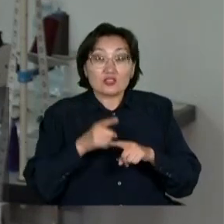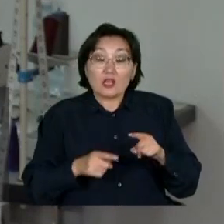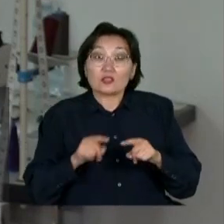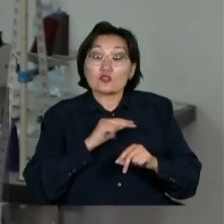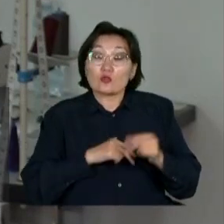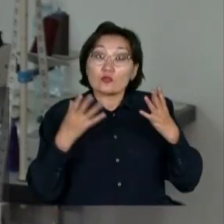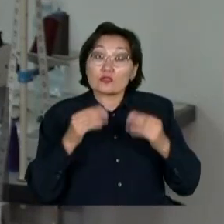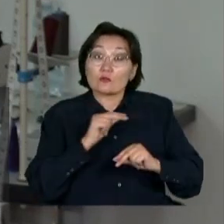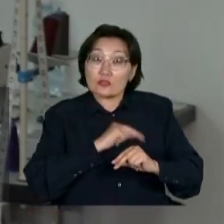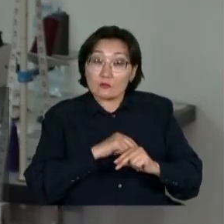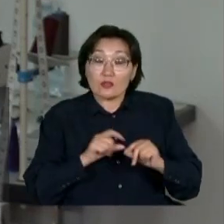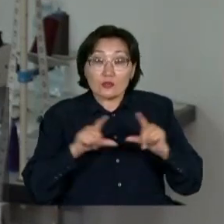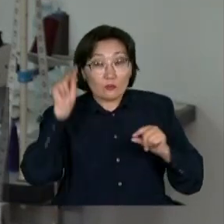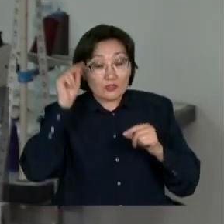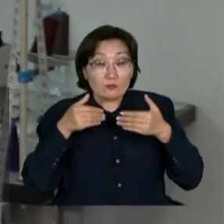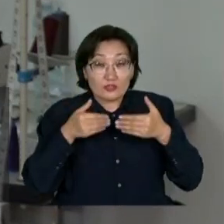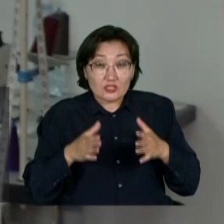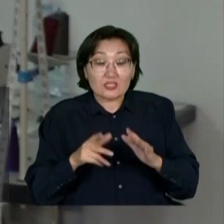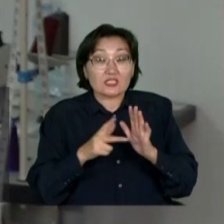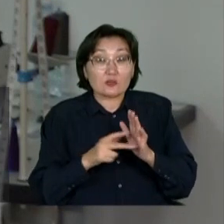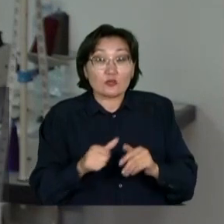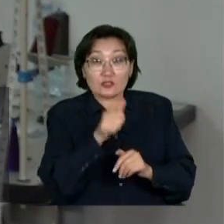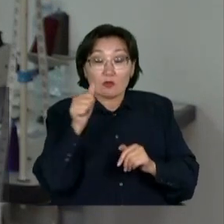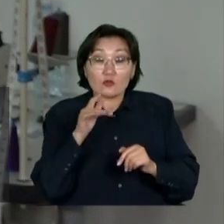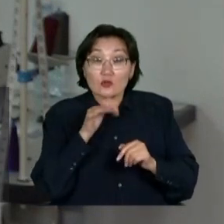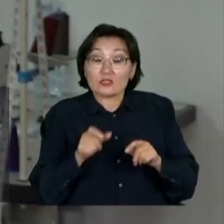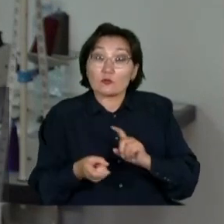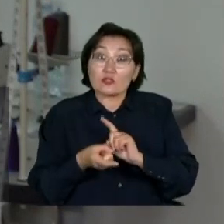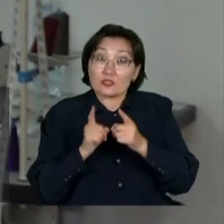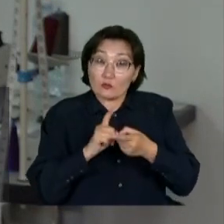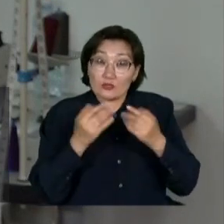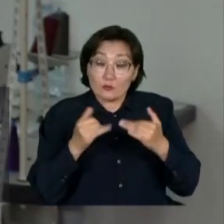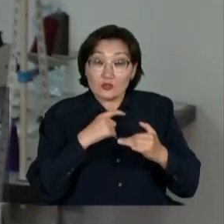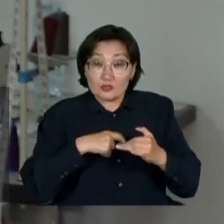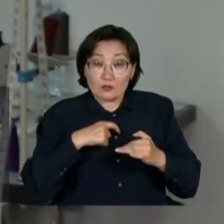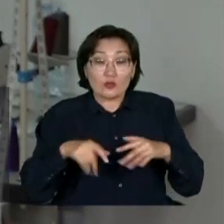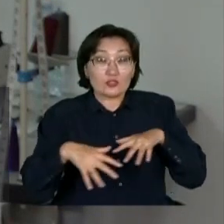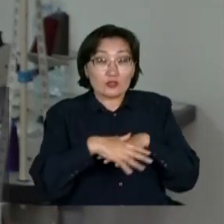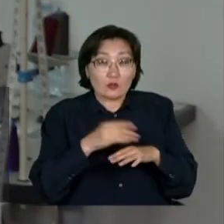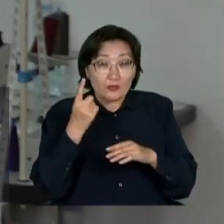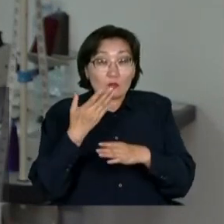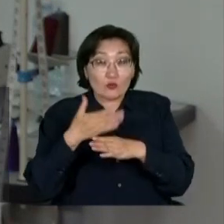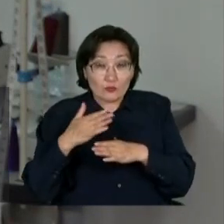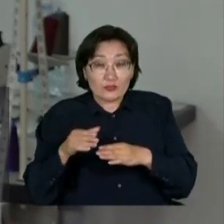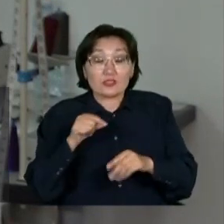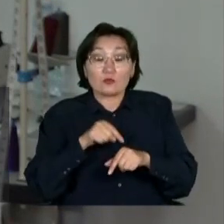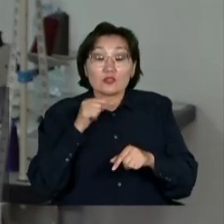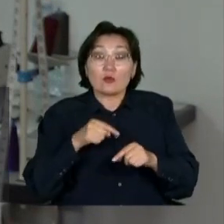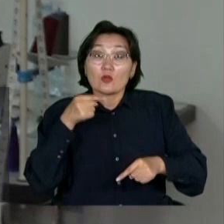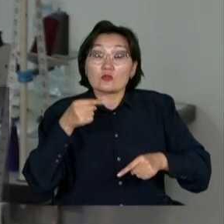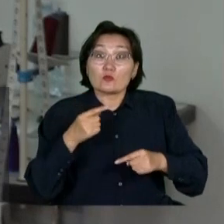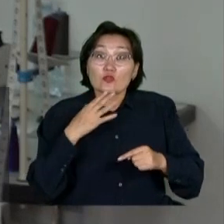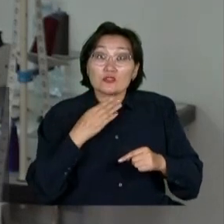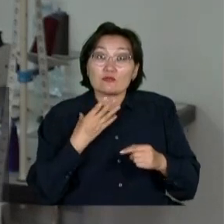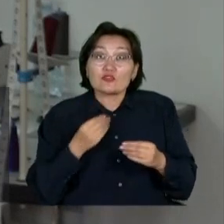күн істедім. Бірақ мектепті бітіргеннен кейін 8 сағаттық уақытқа көштім. Мен қазір өзімді қоғамның бір бөлігі ретінде көріп, өз керегіме